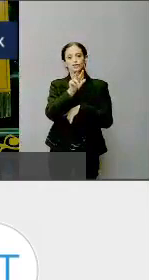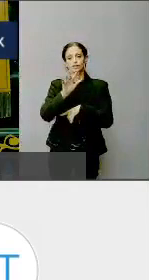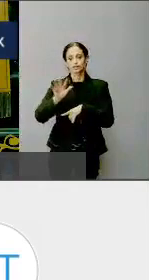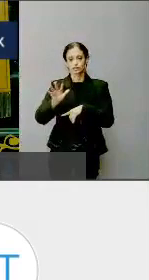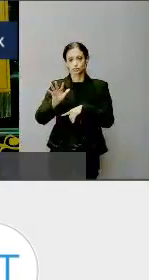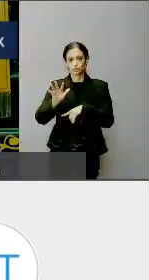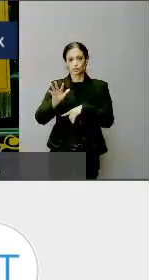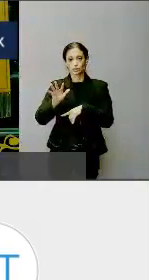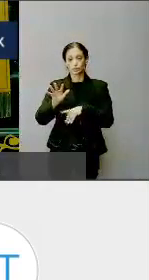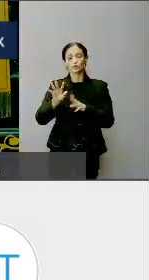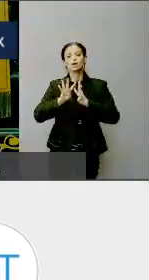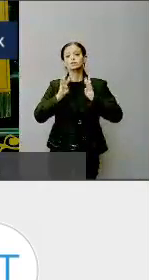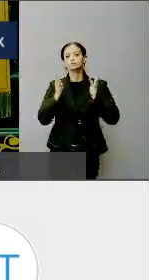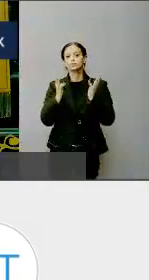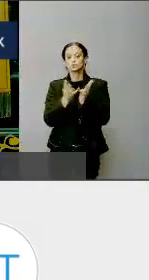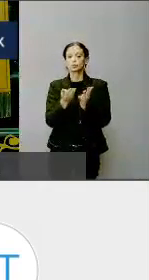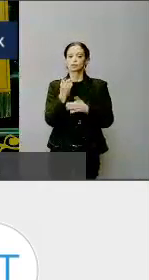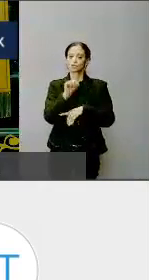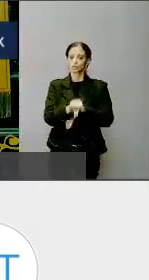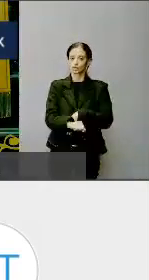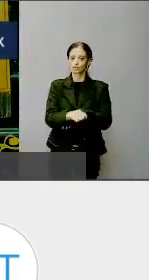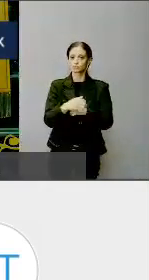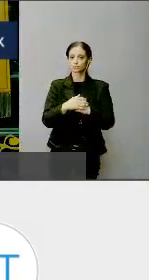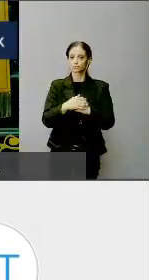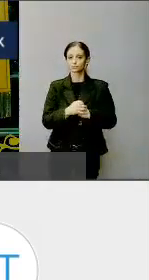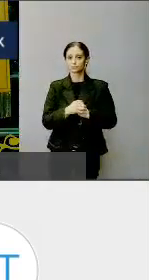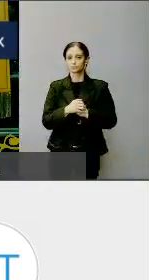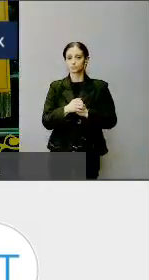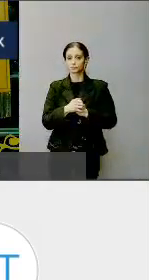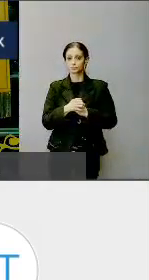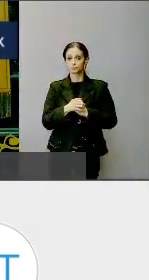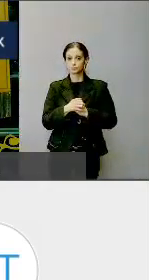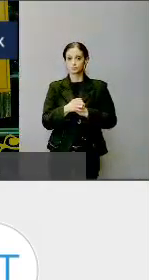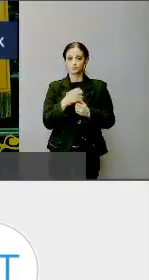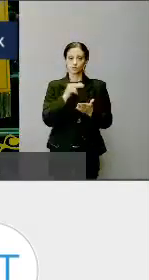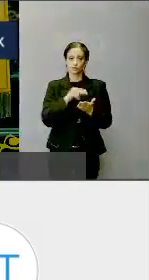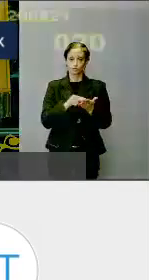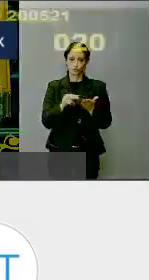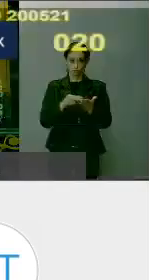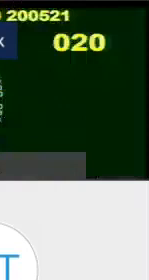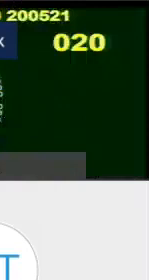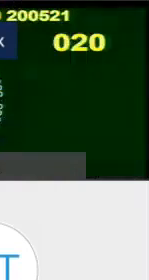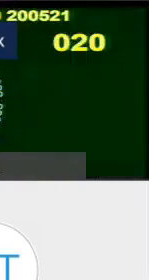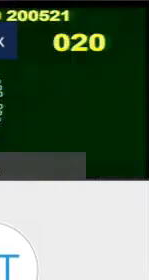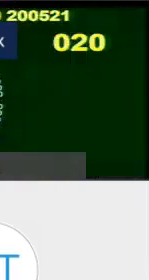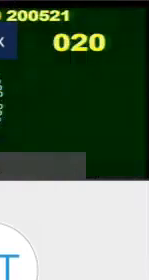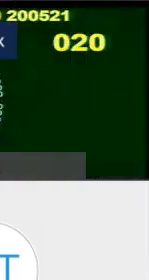parere della giunta a contrario si vota